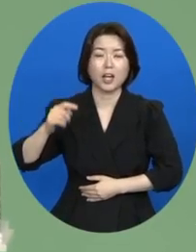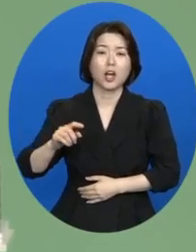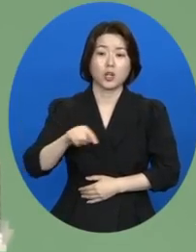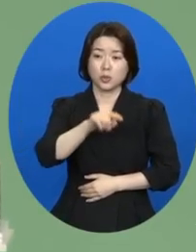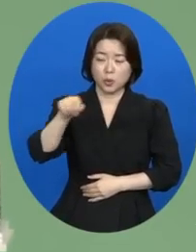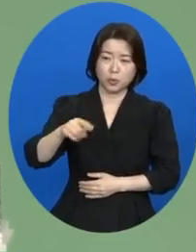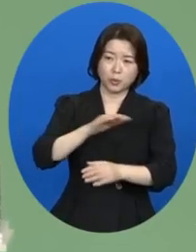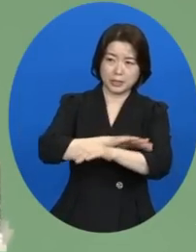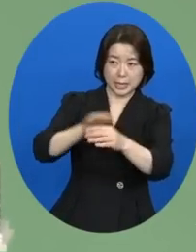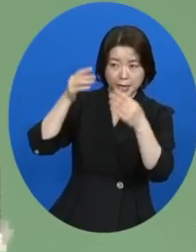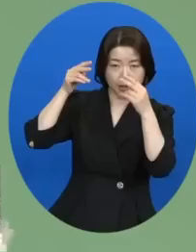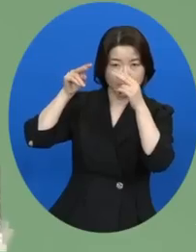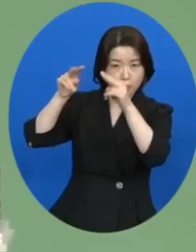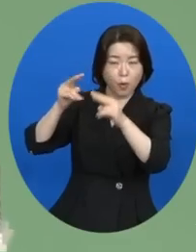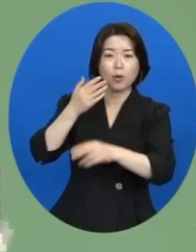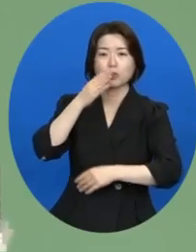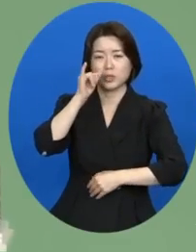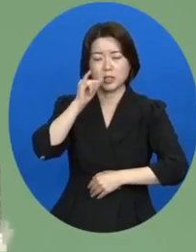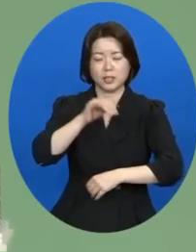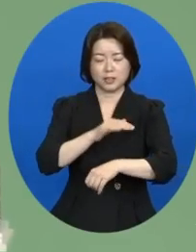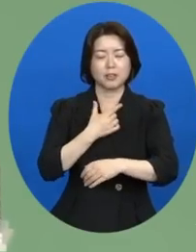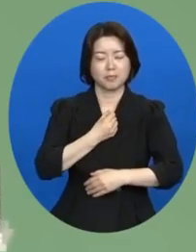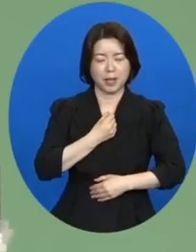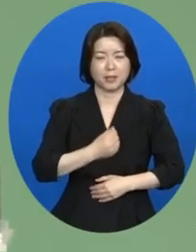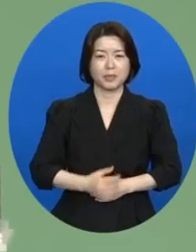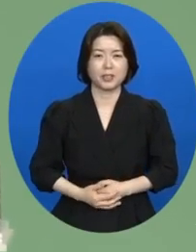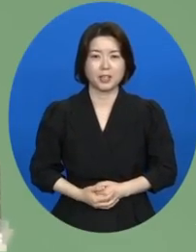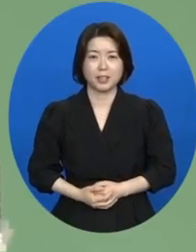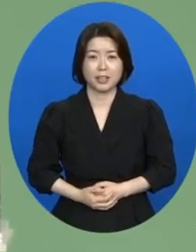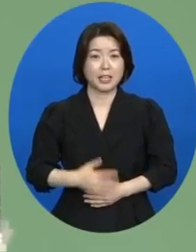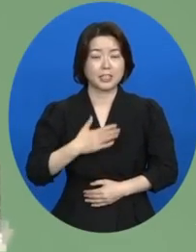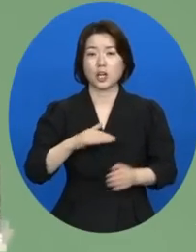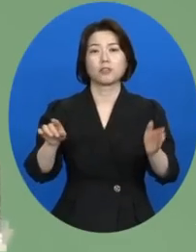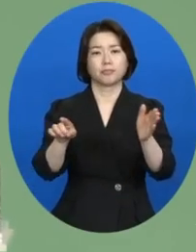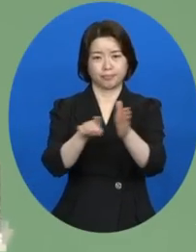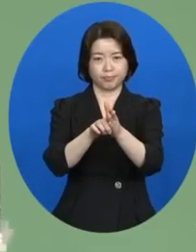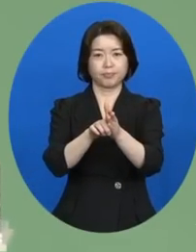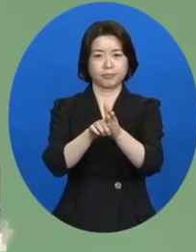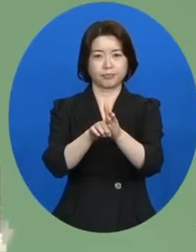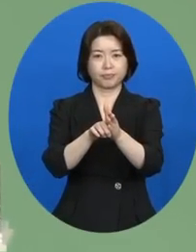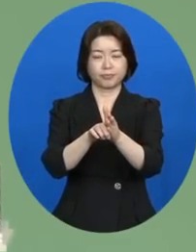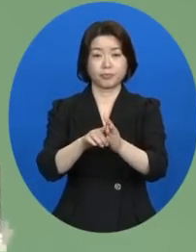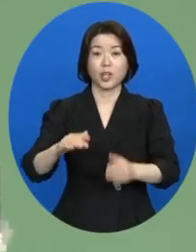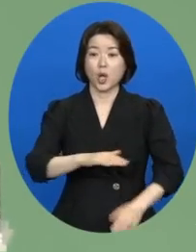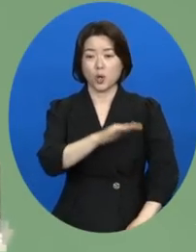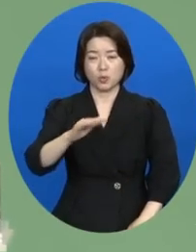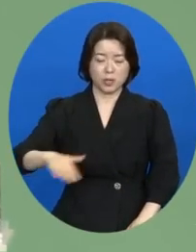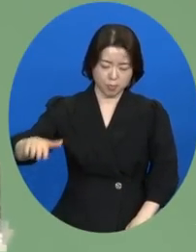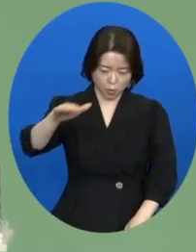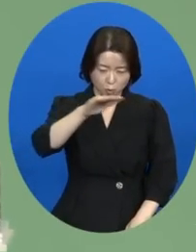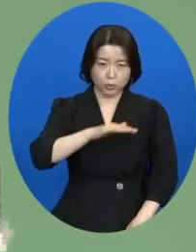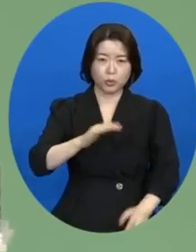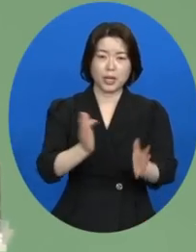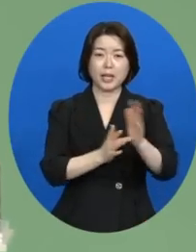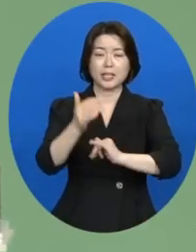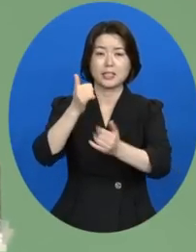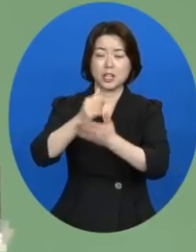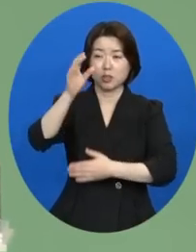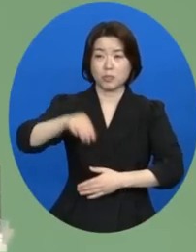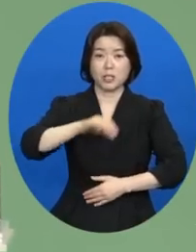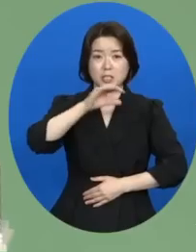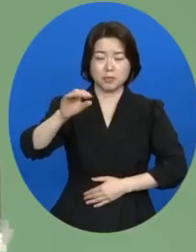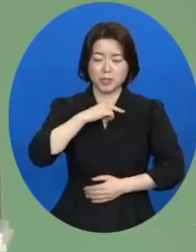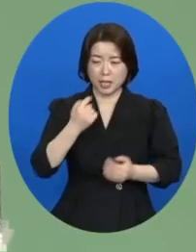잘 볼 수 있기를 바랍니다. 저는 믿습니다. 우리 모두가 예수님의